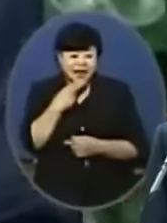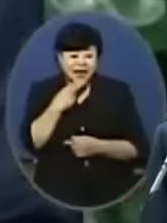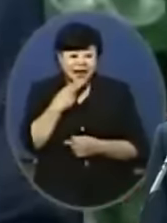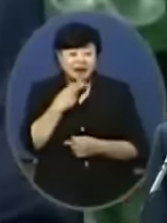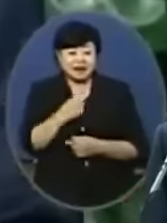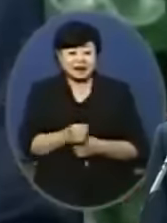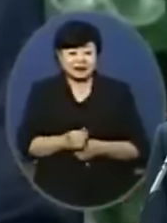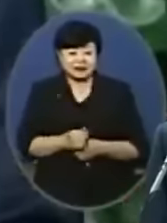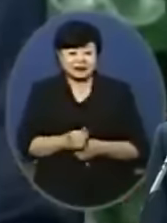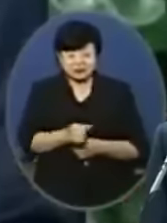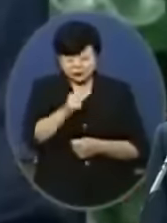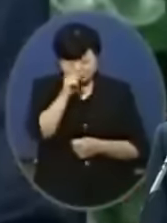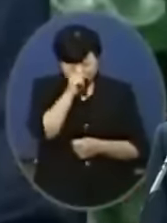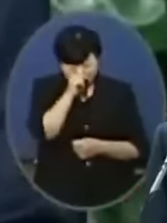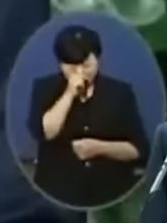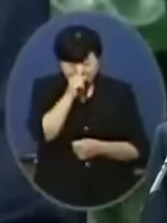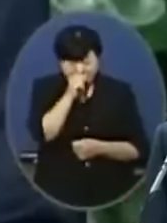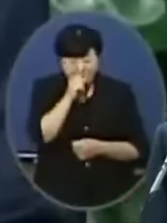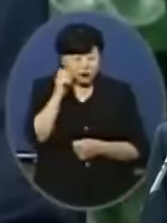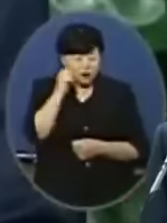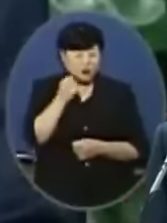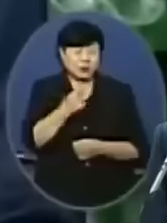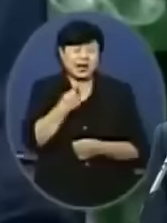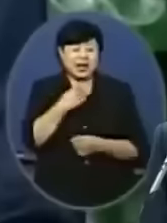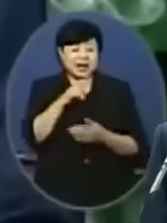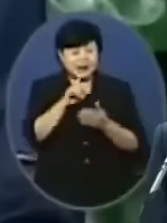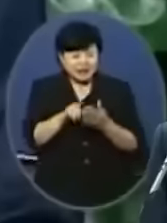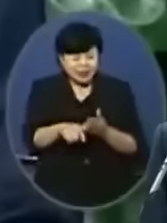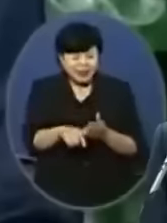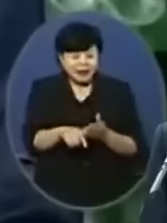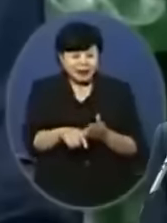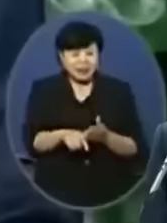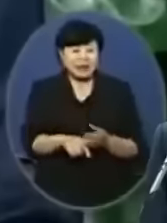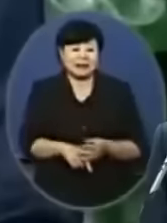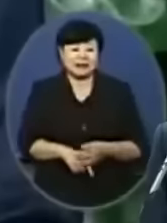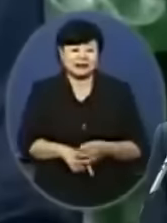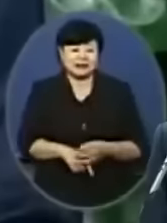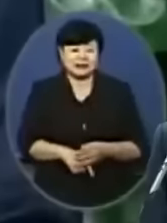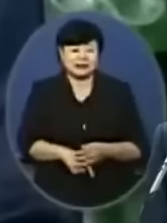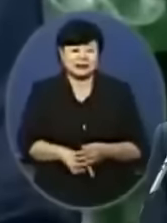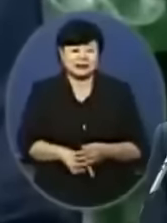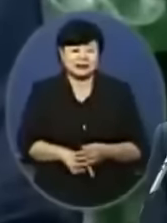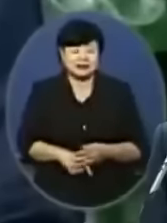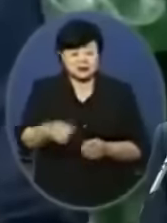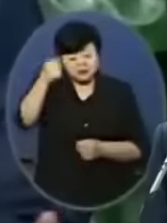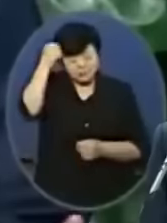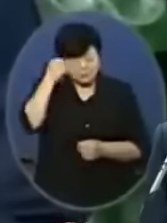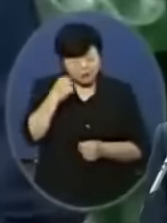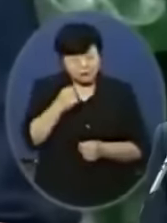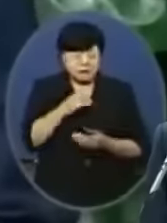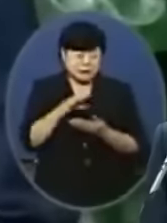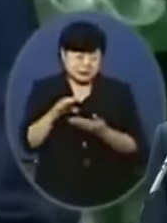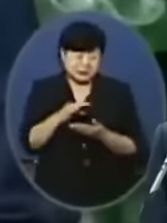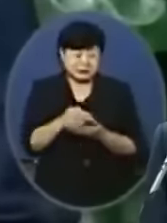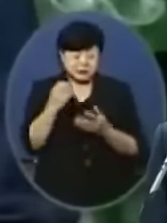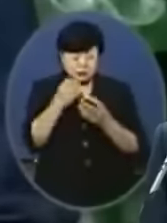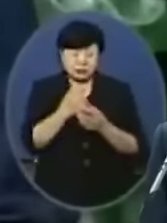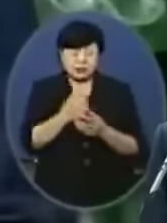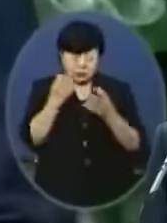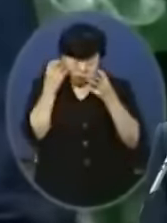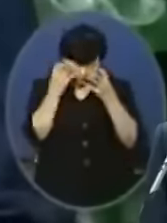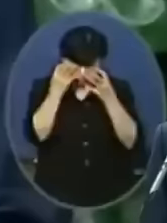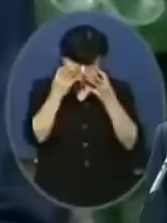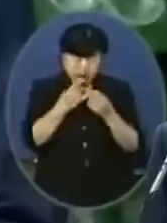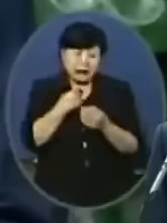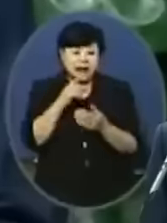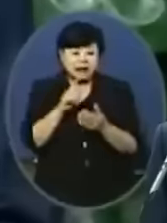참 좋아해서 어려울 때 그 구절을 늘 사용합니다. 내가 곤란한 가운데